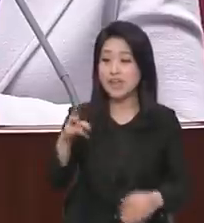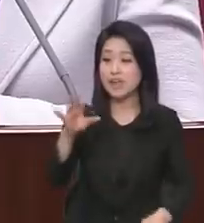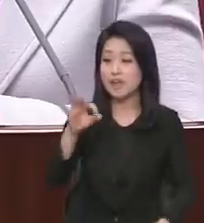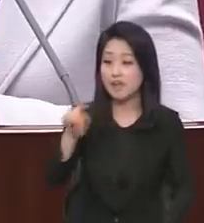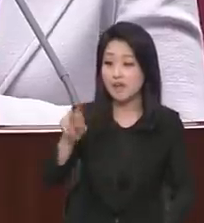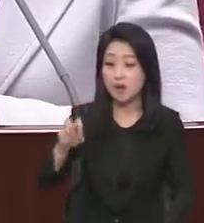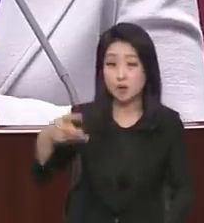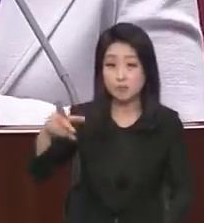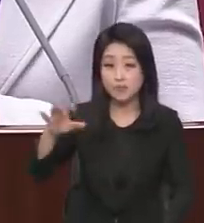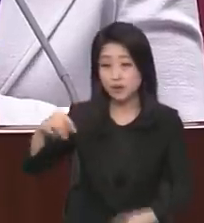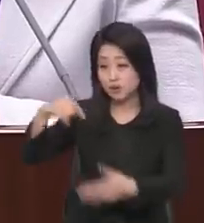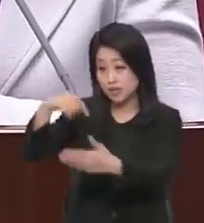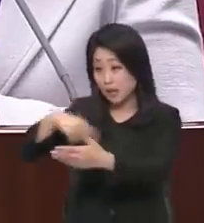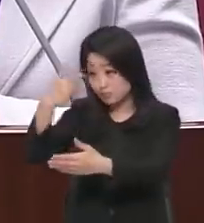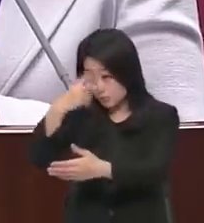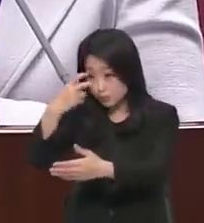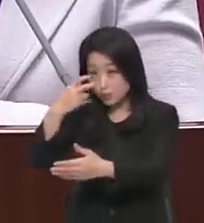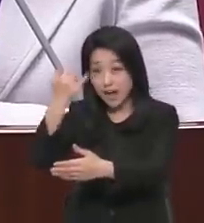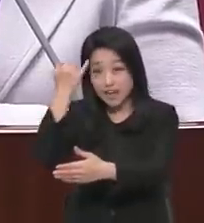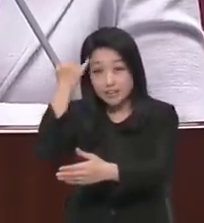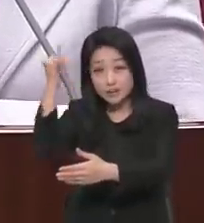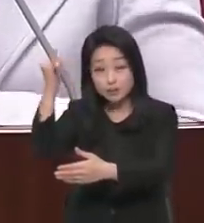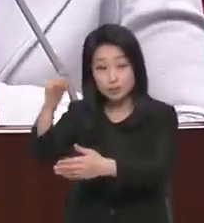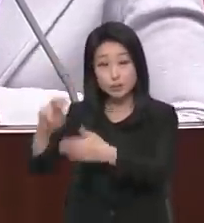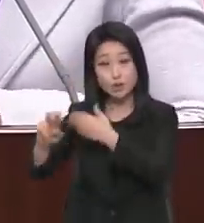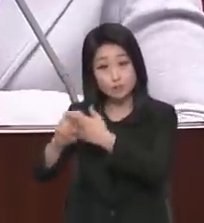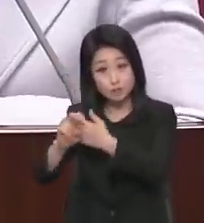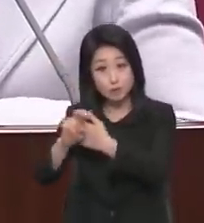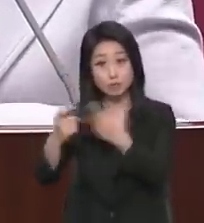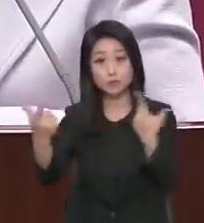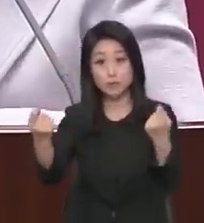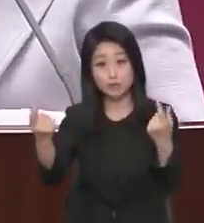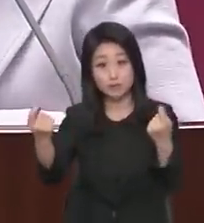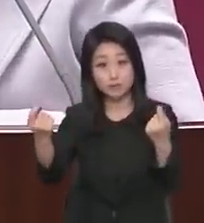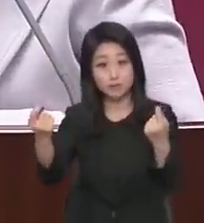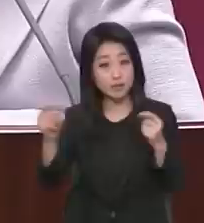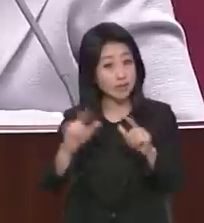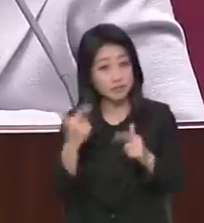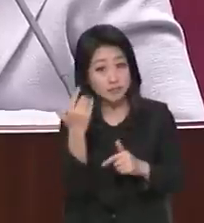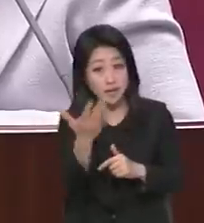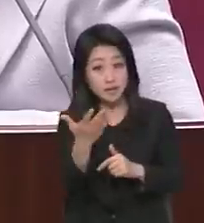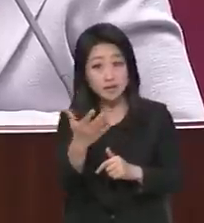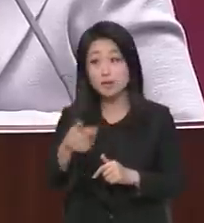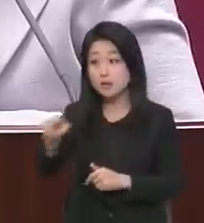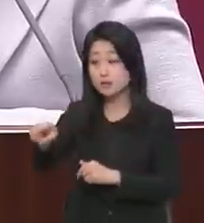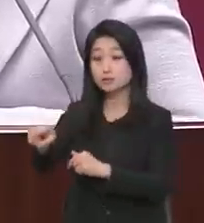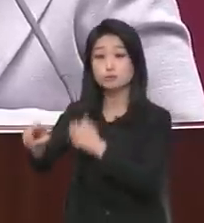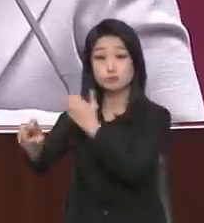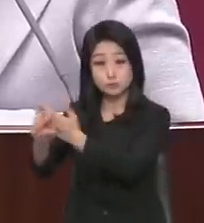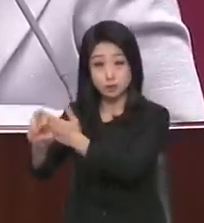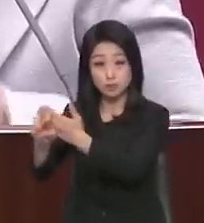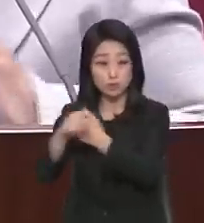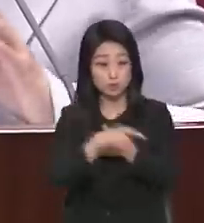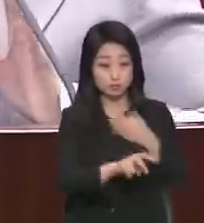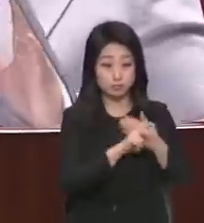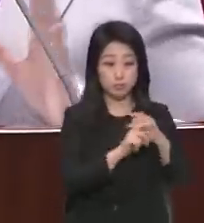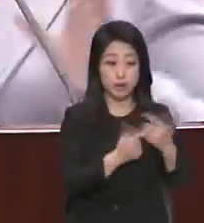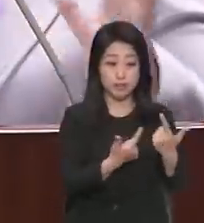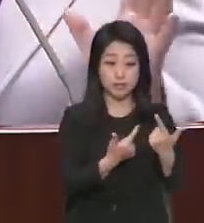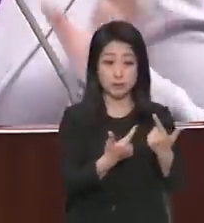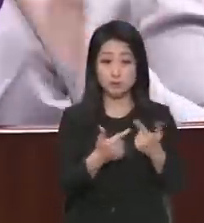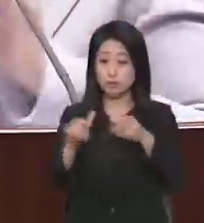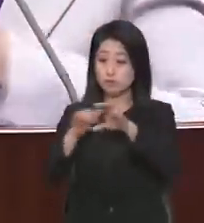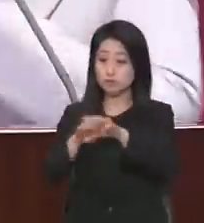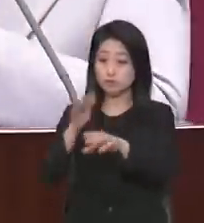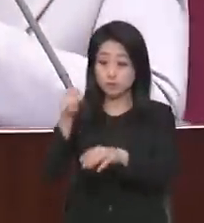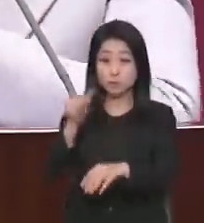일벌백계 해야 될 일이 전혀 아니기 때문에 그런 검토도 잣대를 잡고 있잖아요. 총리님 이렇게 어떨